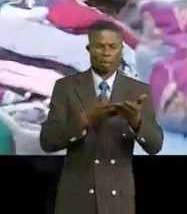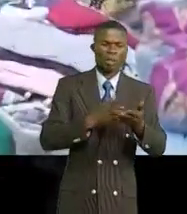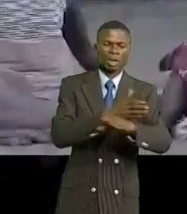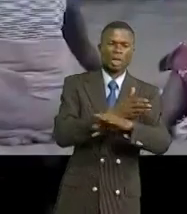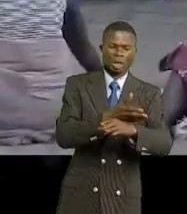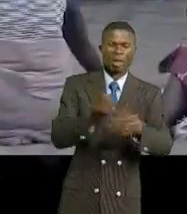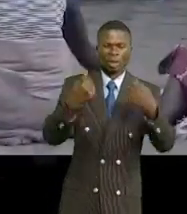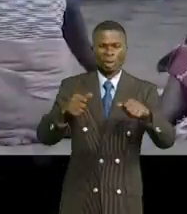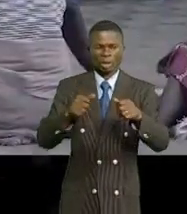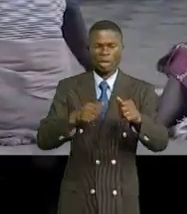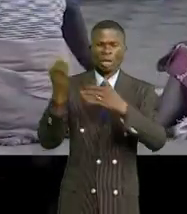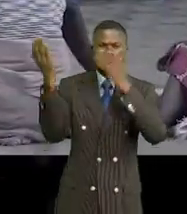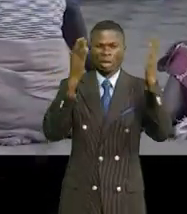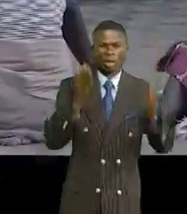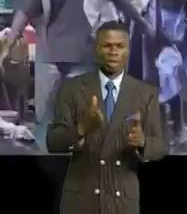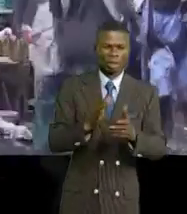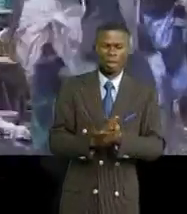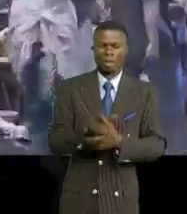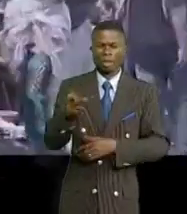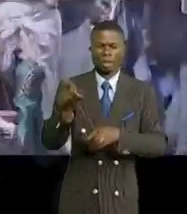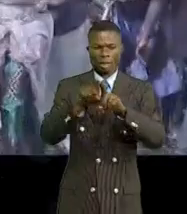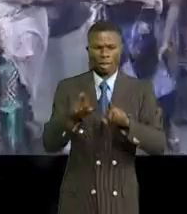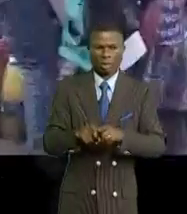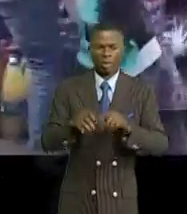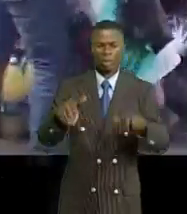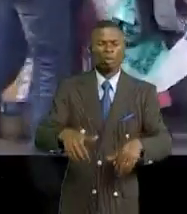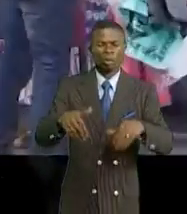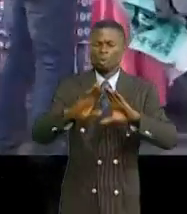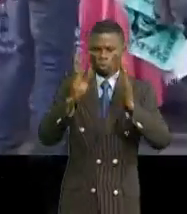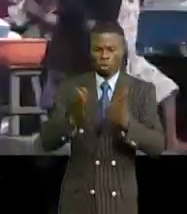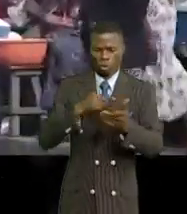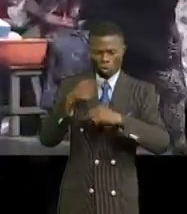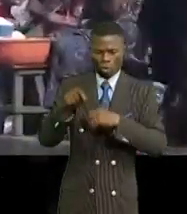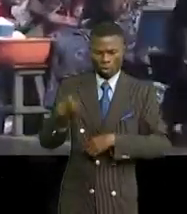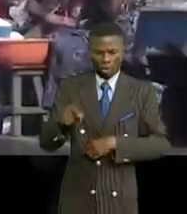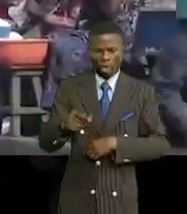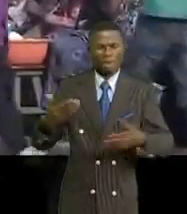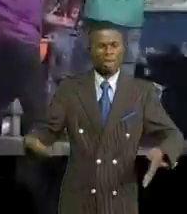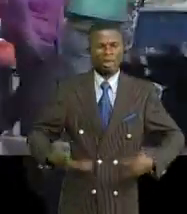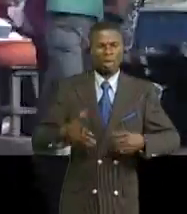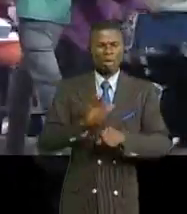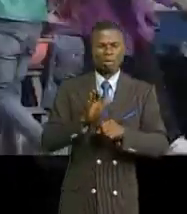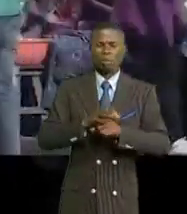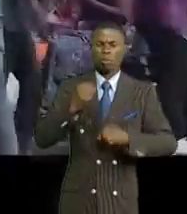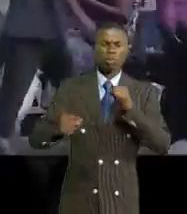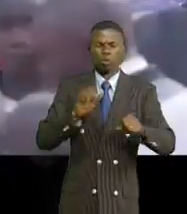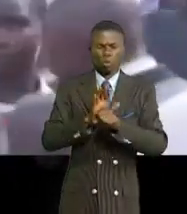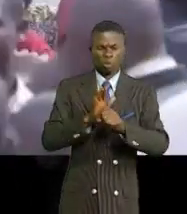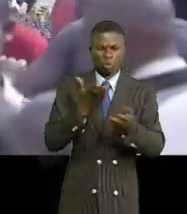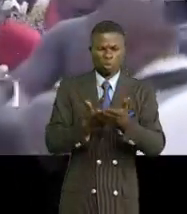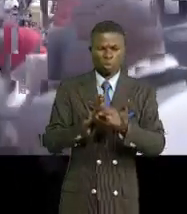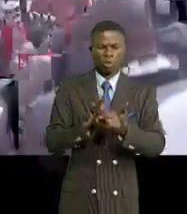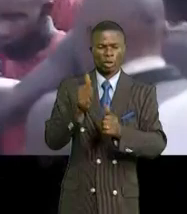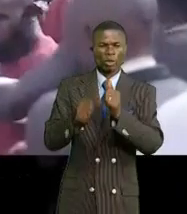en passant par les commerces à la sauvette et à la criée, tout y est. L'ambiance est au rendez-vous quotidien. Si